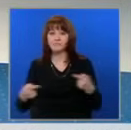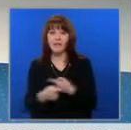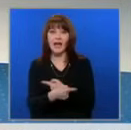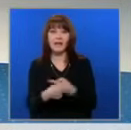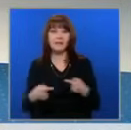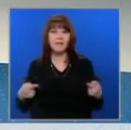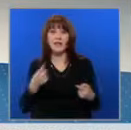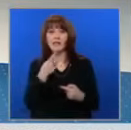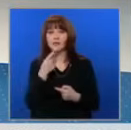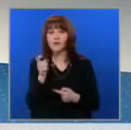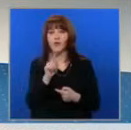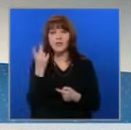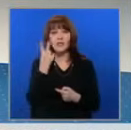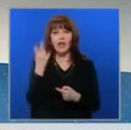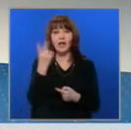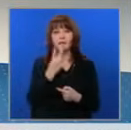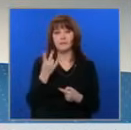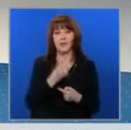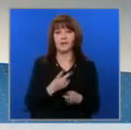защо не се разбират. Виолета, добър вечер.